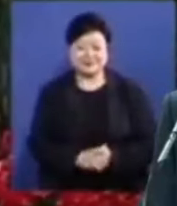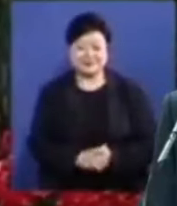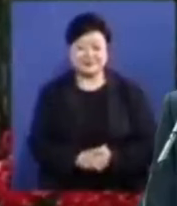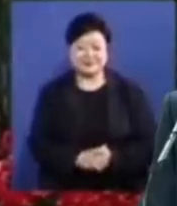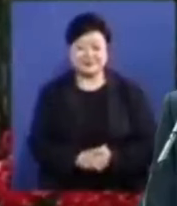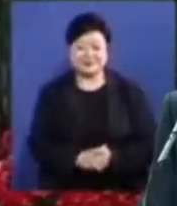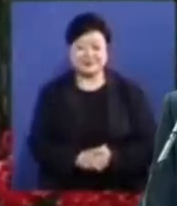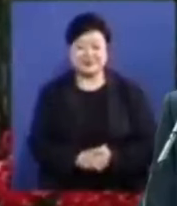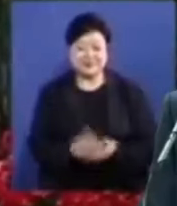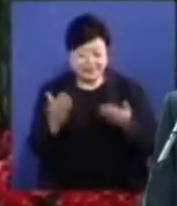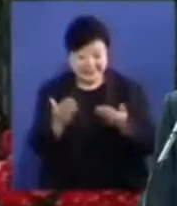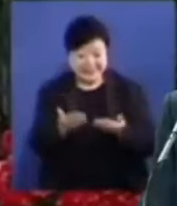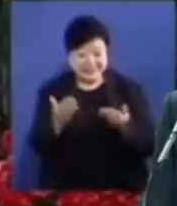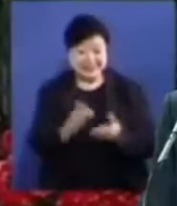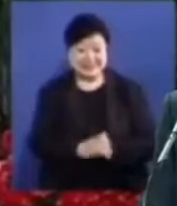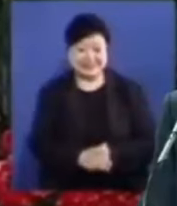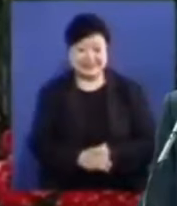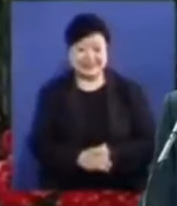그 사건을